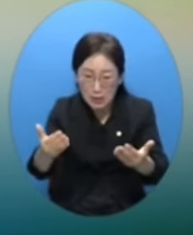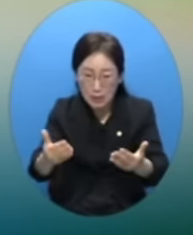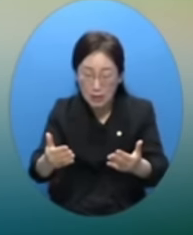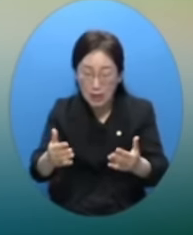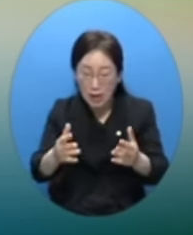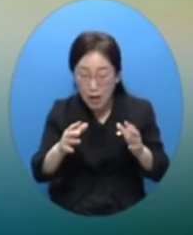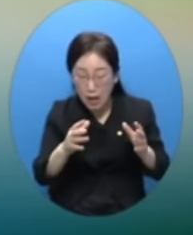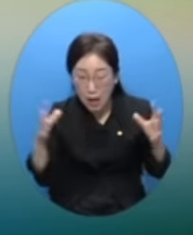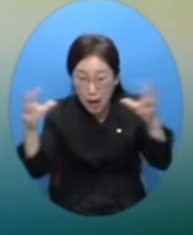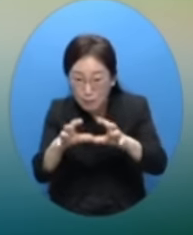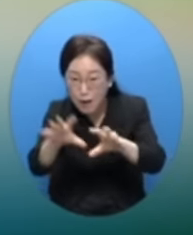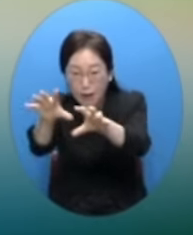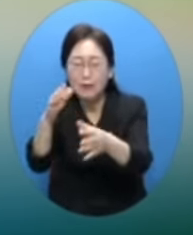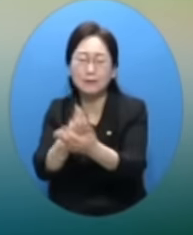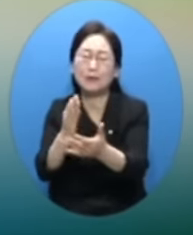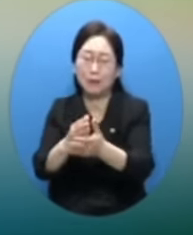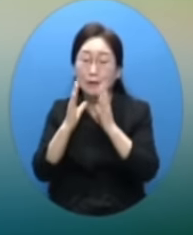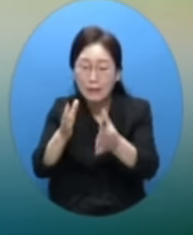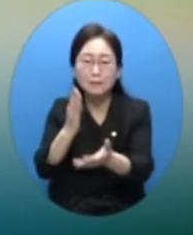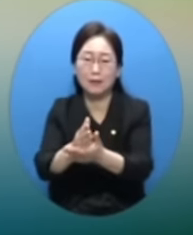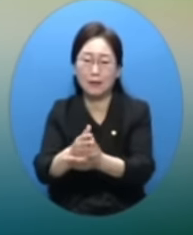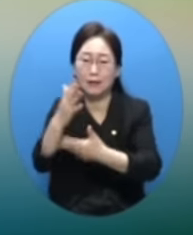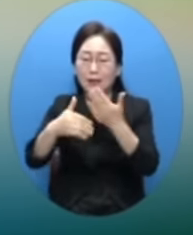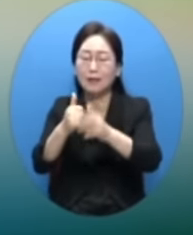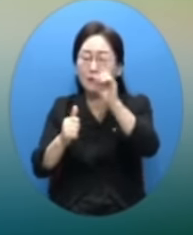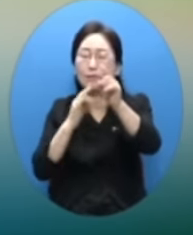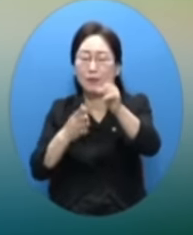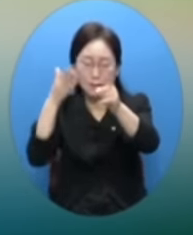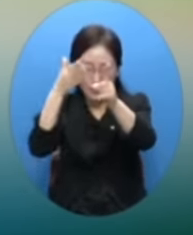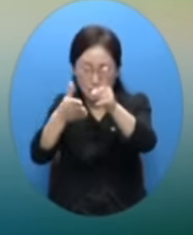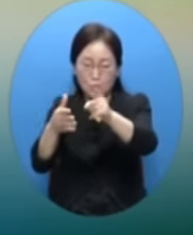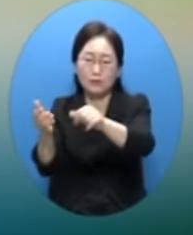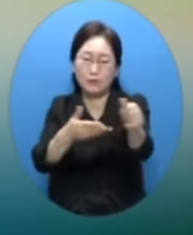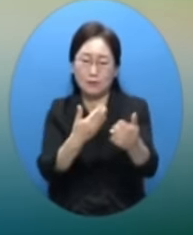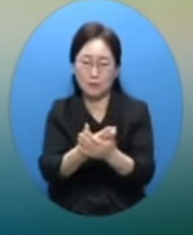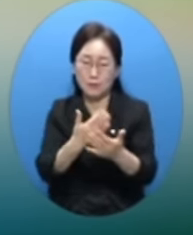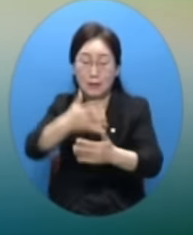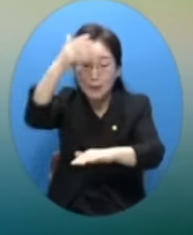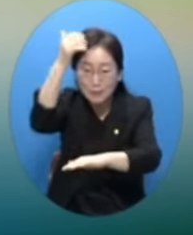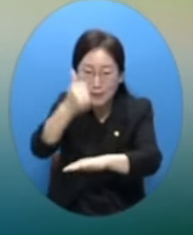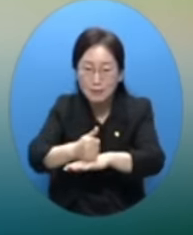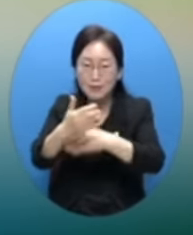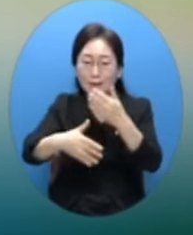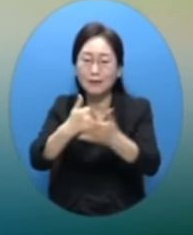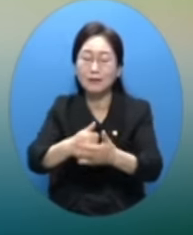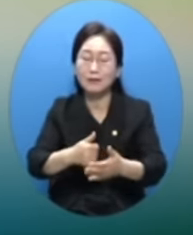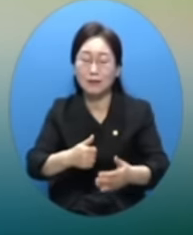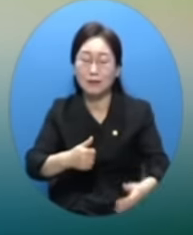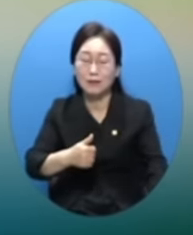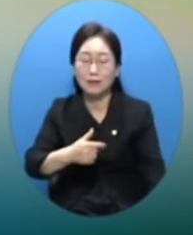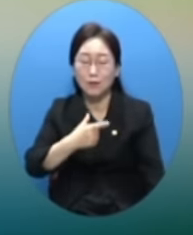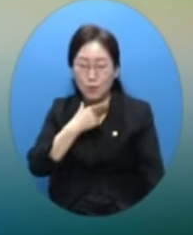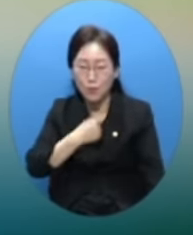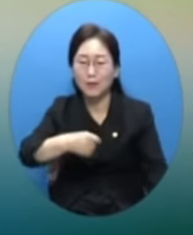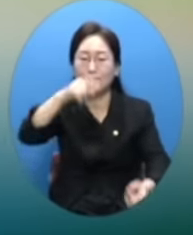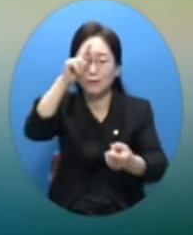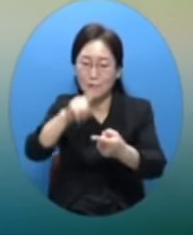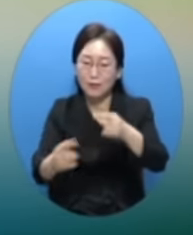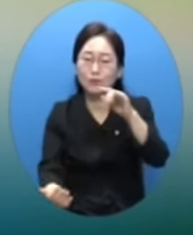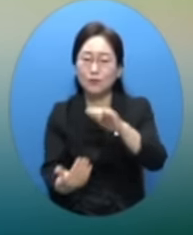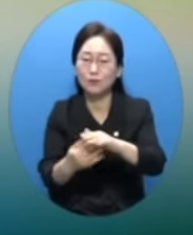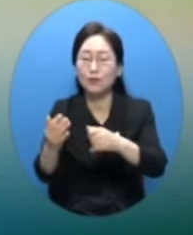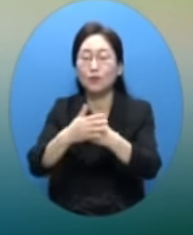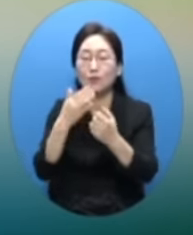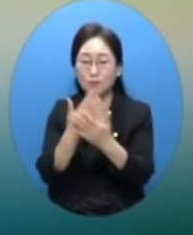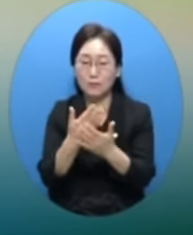마시고 하나님 한 분만 바라보고 나가게 하소서. 마침내 하나님께서 바라시는 것을 이루게 하소서.